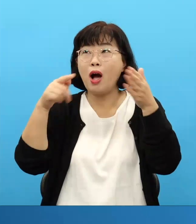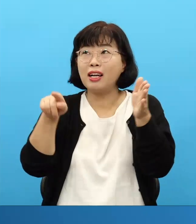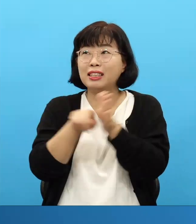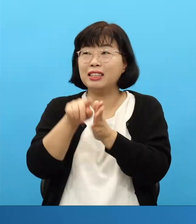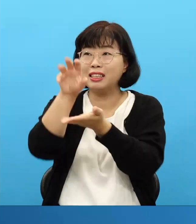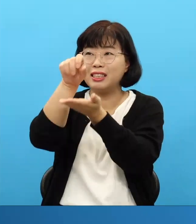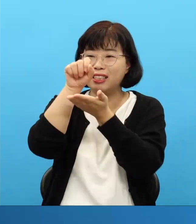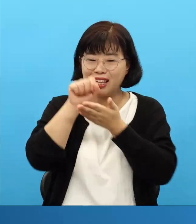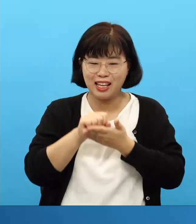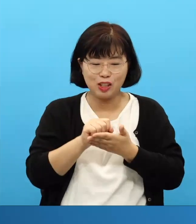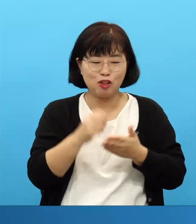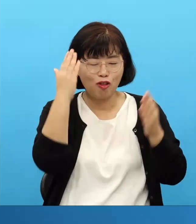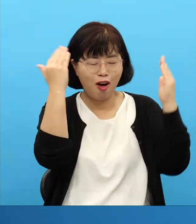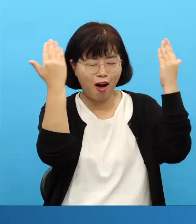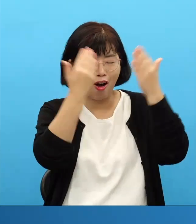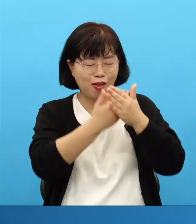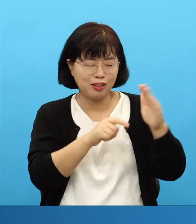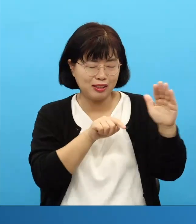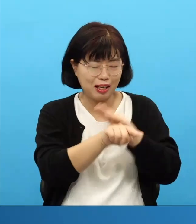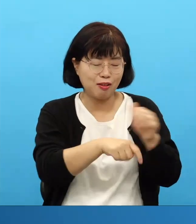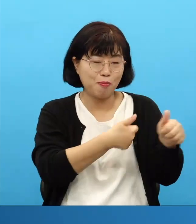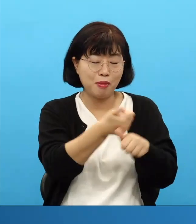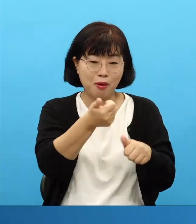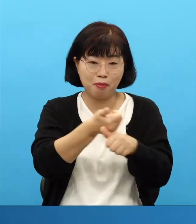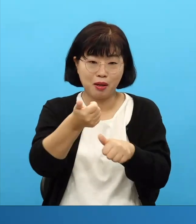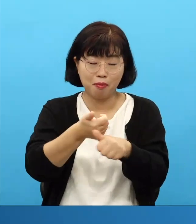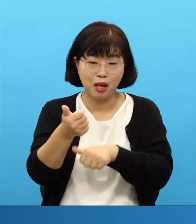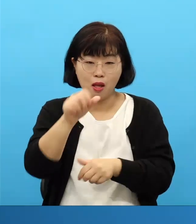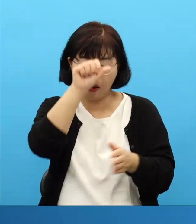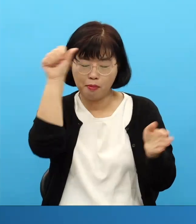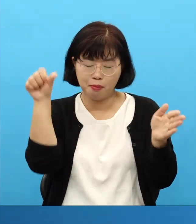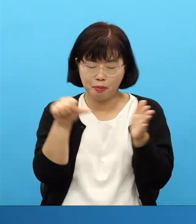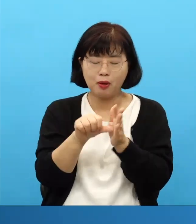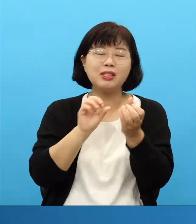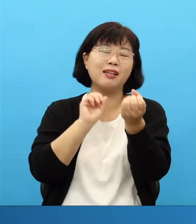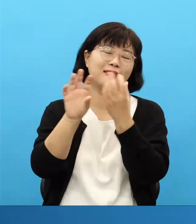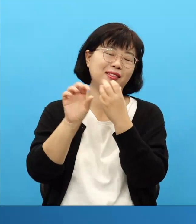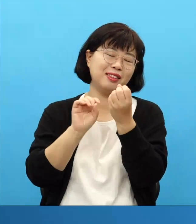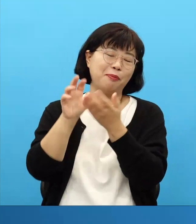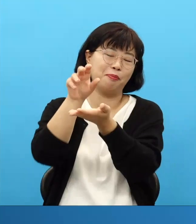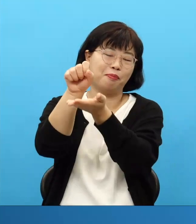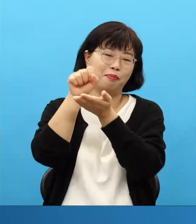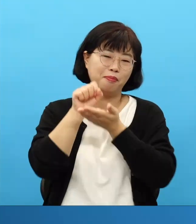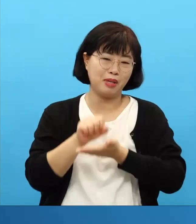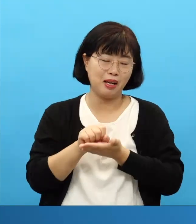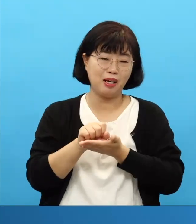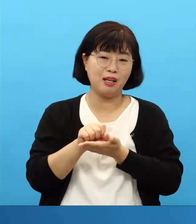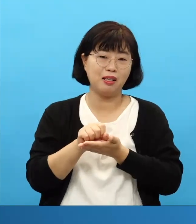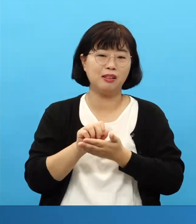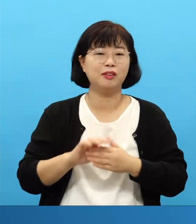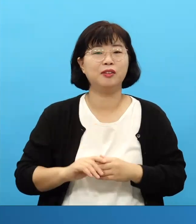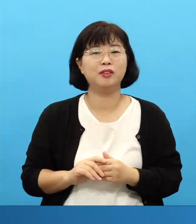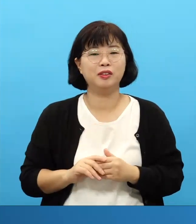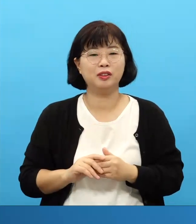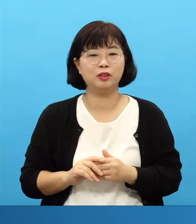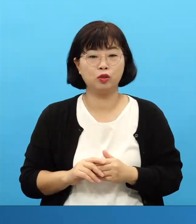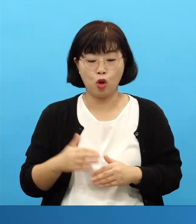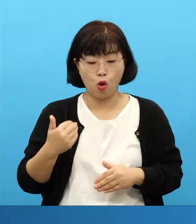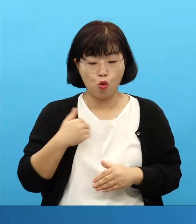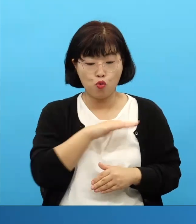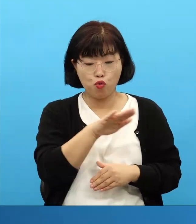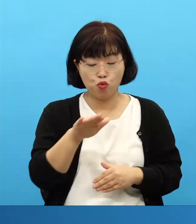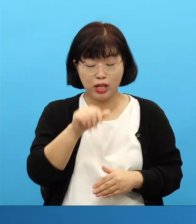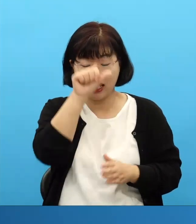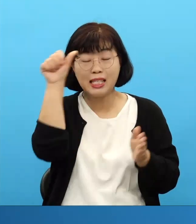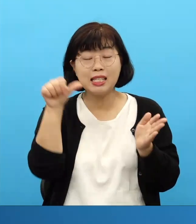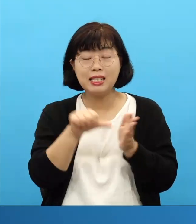And because we must go in the midst of hardships, we go with 예, assurance. 평생의 답을 가지고 갑니다. And so you go with your lifelong. 우리가 answer. 가는 길은 캠프입니다. And the